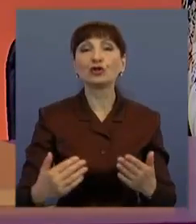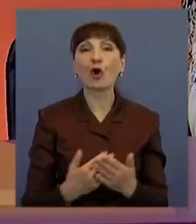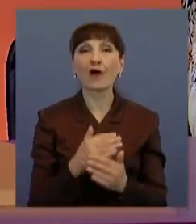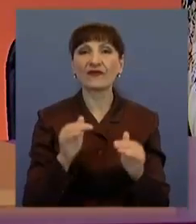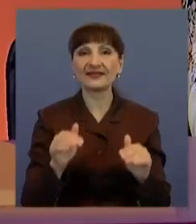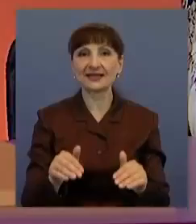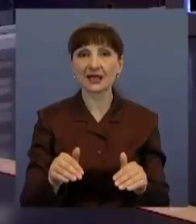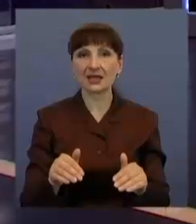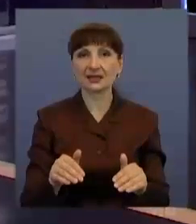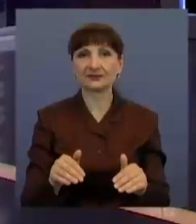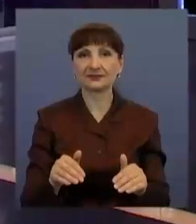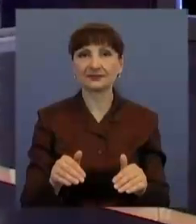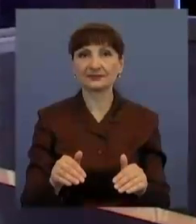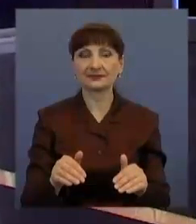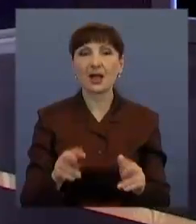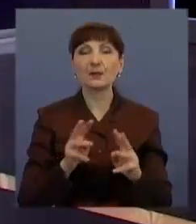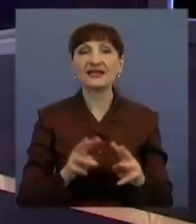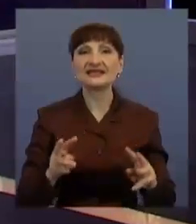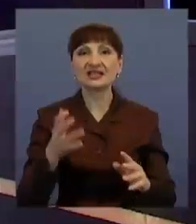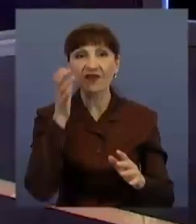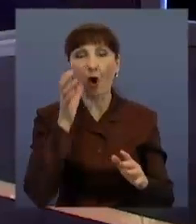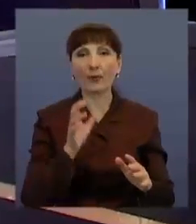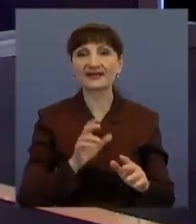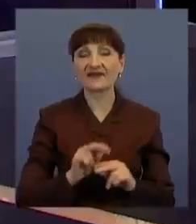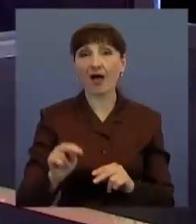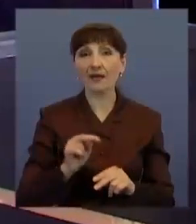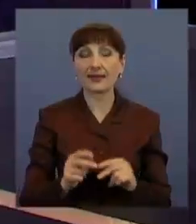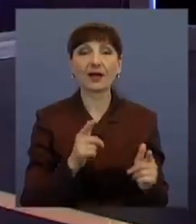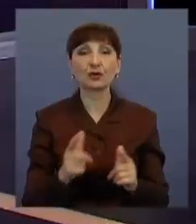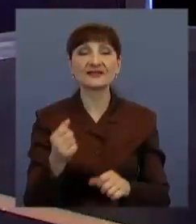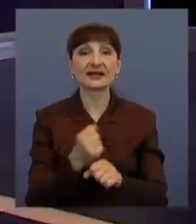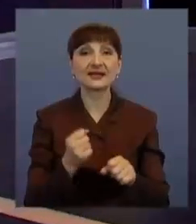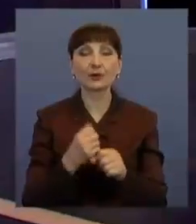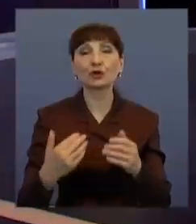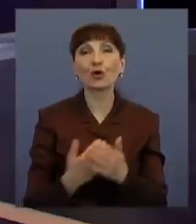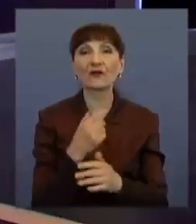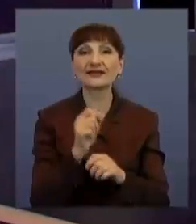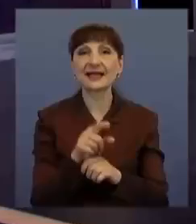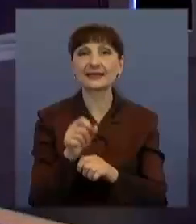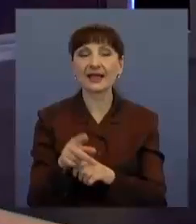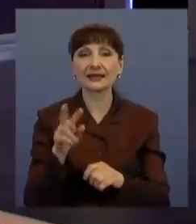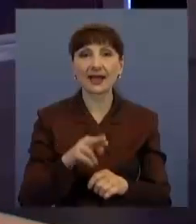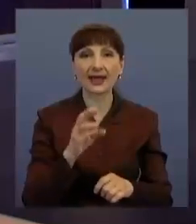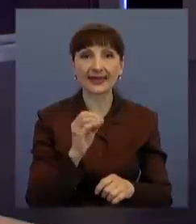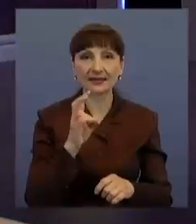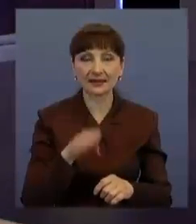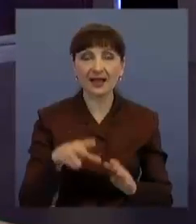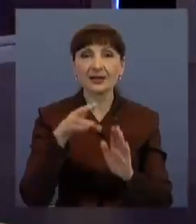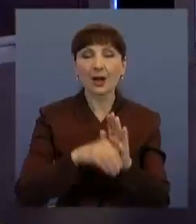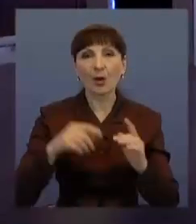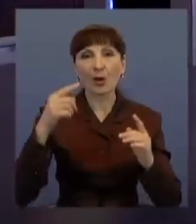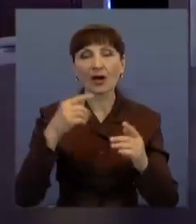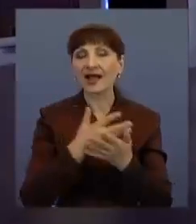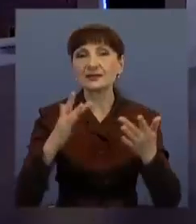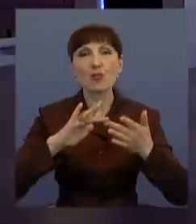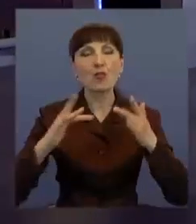нововведении. А, вот опять-таки Министерство образования готовится разработать новые задания для ЕНТ с элементами